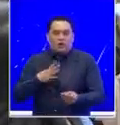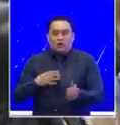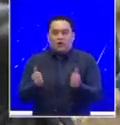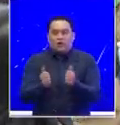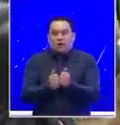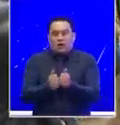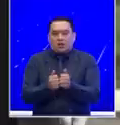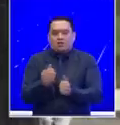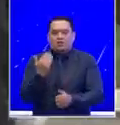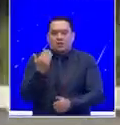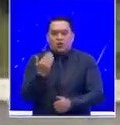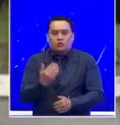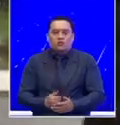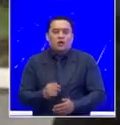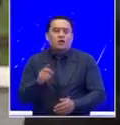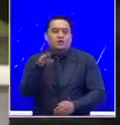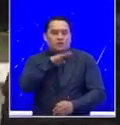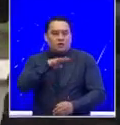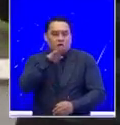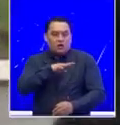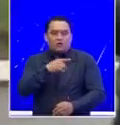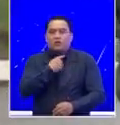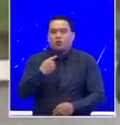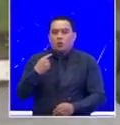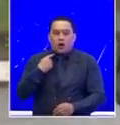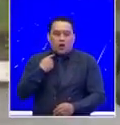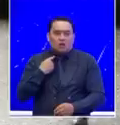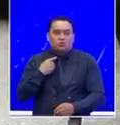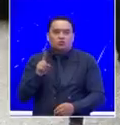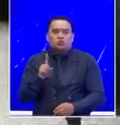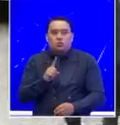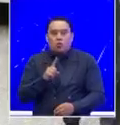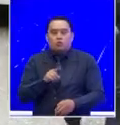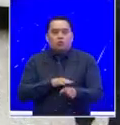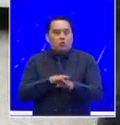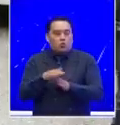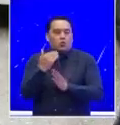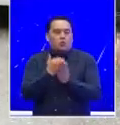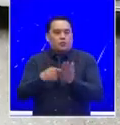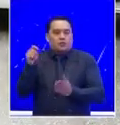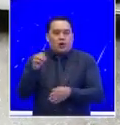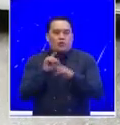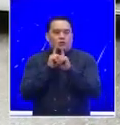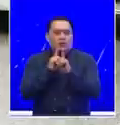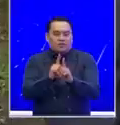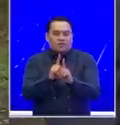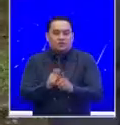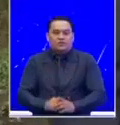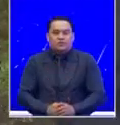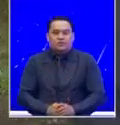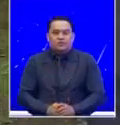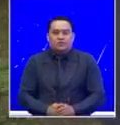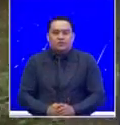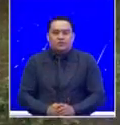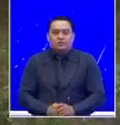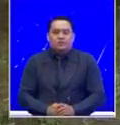в буквальном смысле на передовой и в Текели, и в Талдыкургане. И, несмотря на свой плотный график, приехал проводить гостей. Постарались